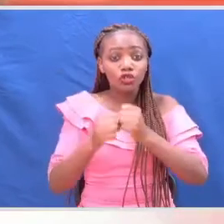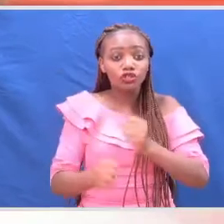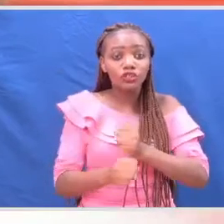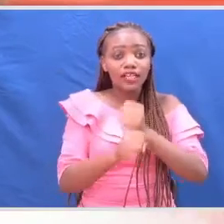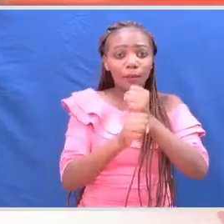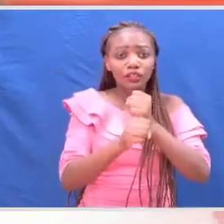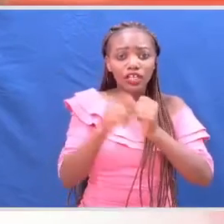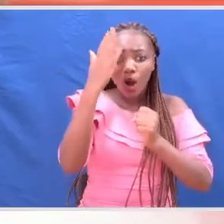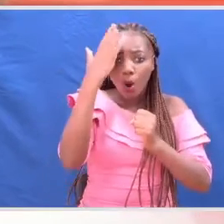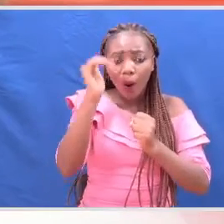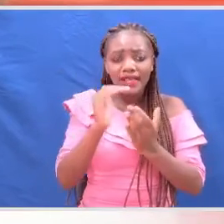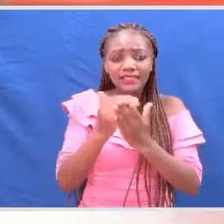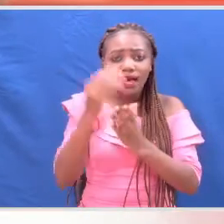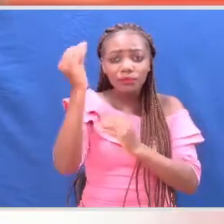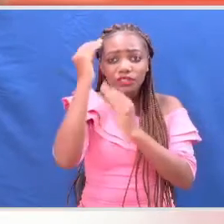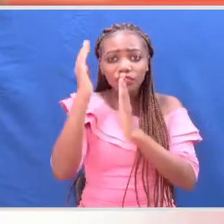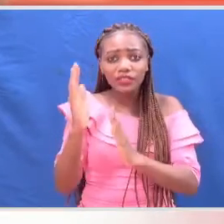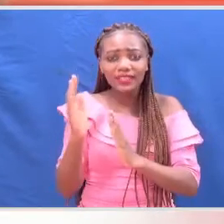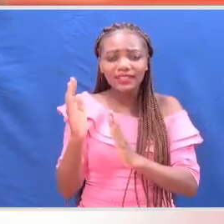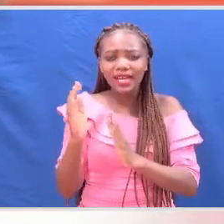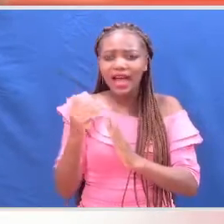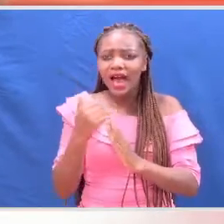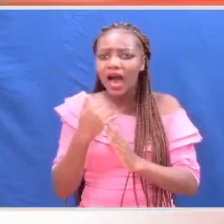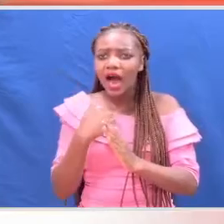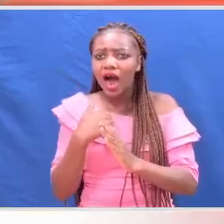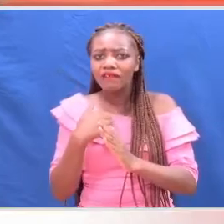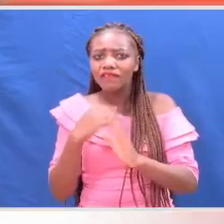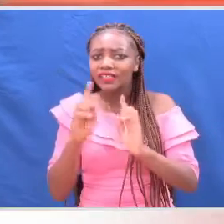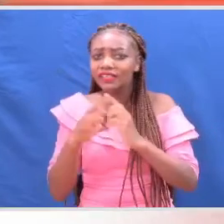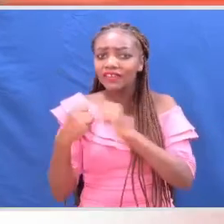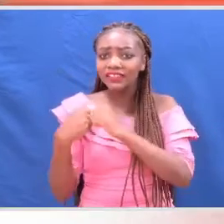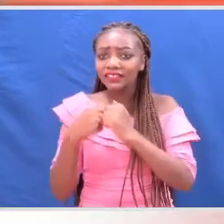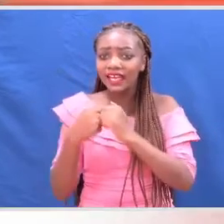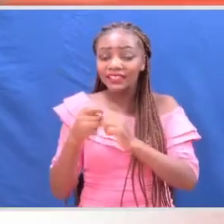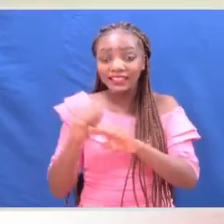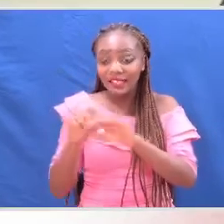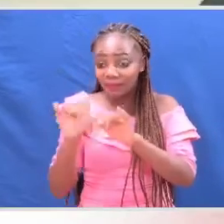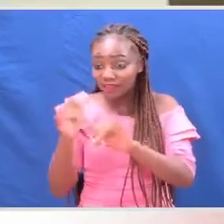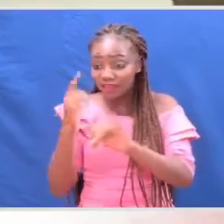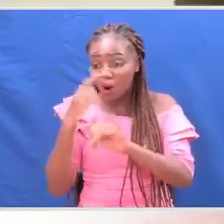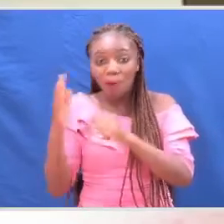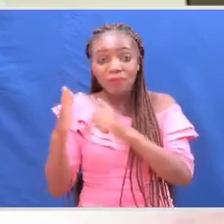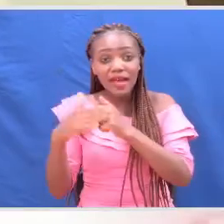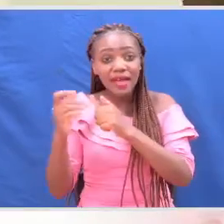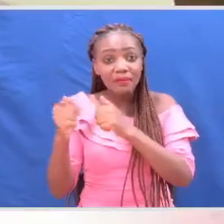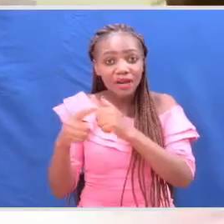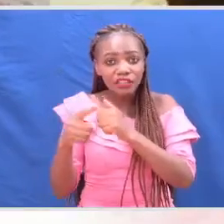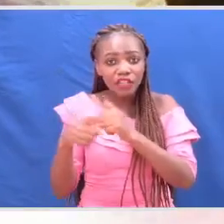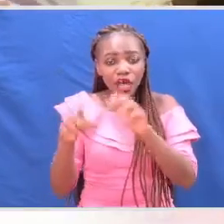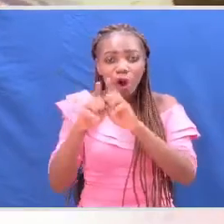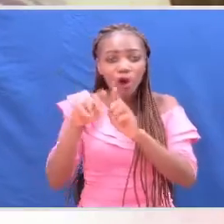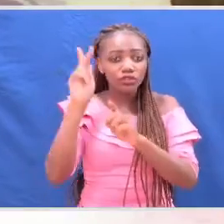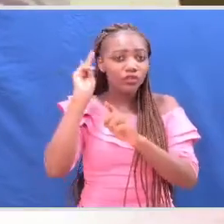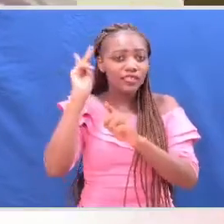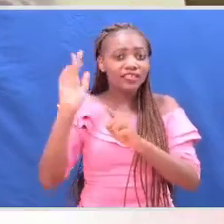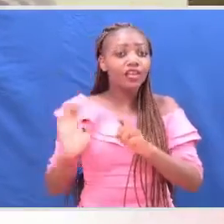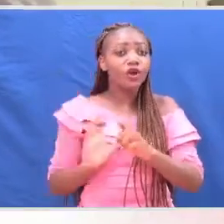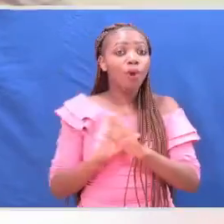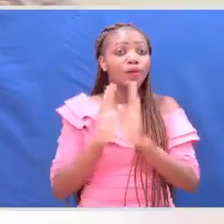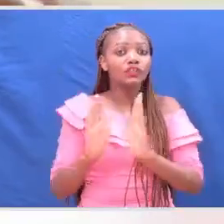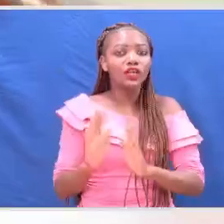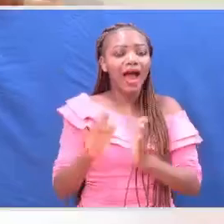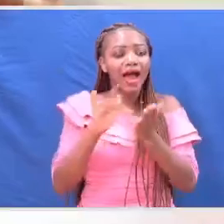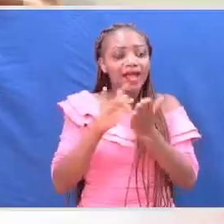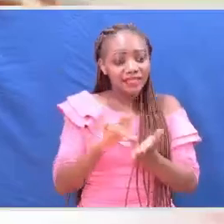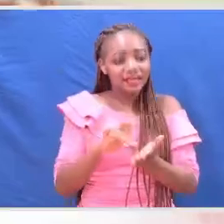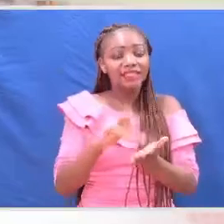gone through various challenges over these 9 months. Kamishna wa kaunti ya Kisii Abdirazak Jaldesa